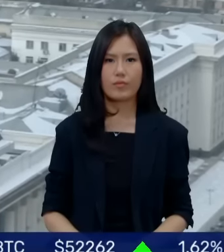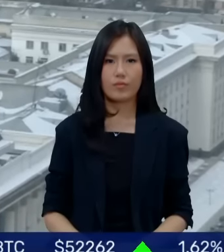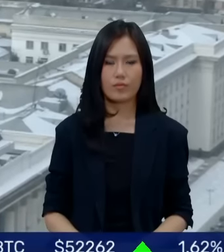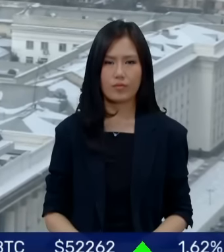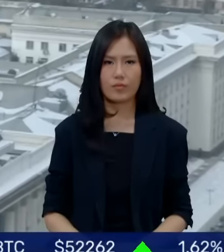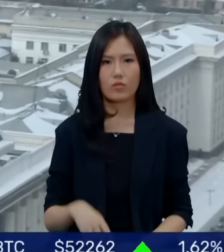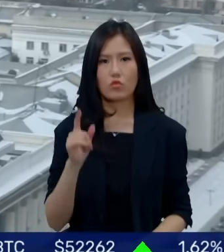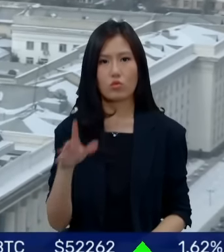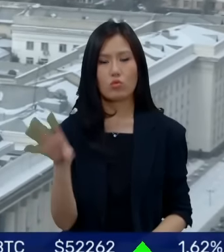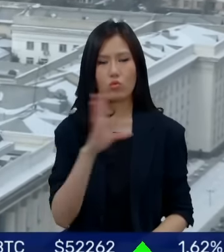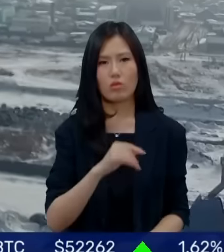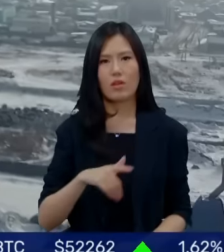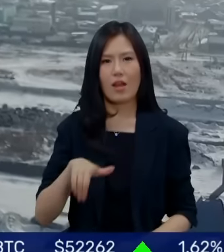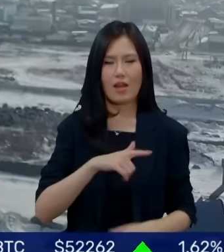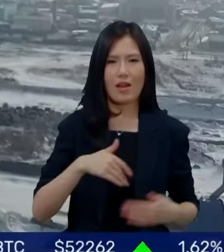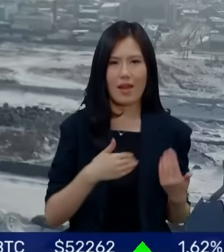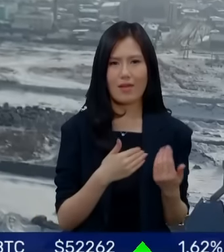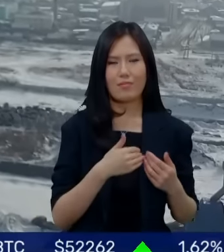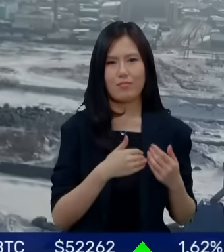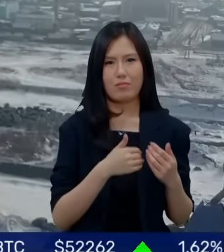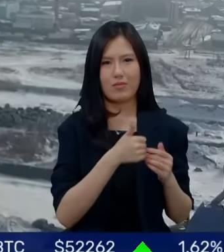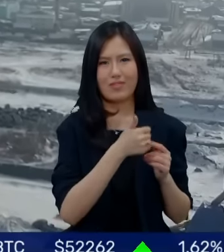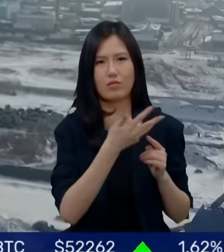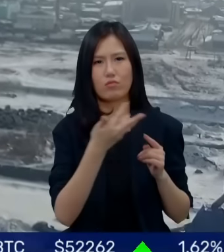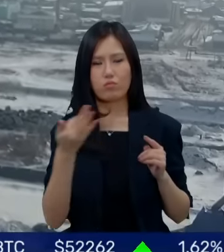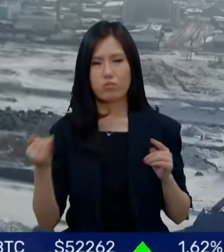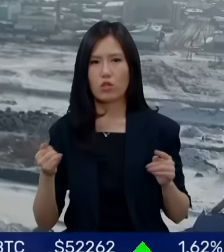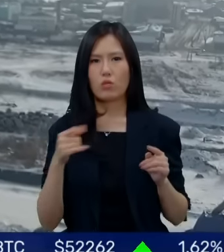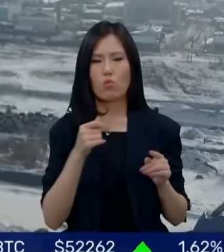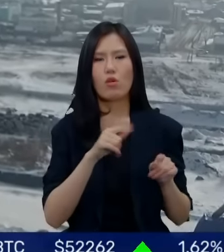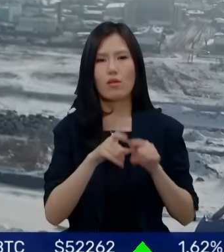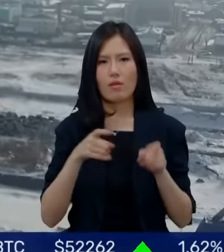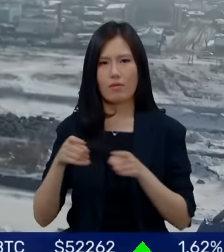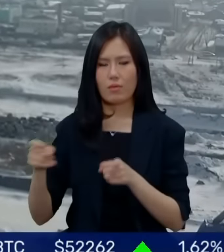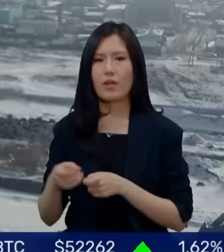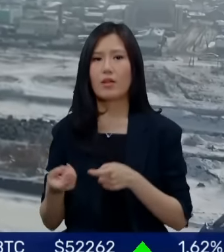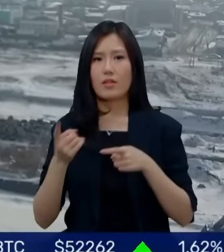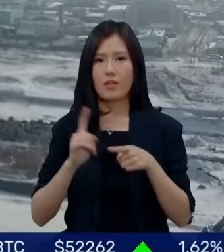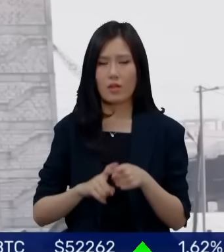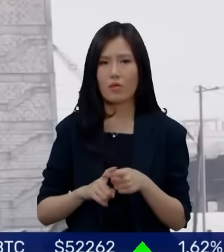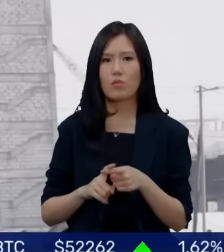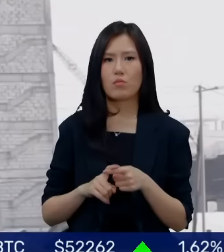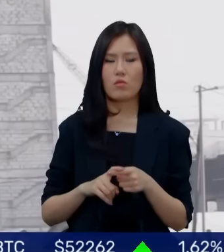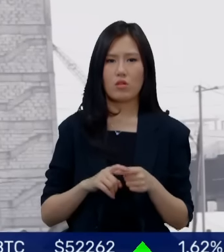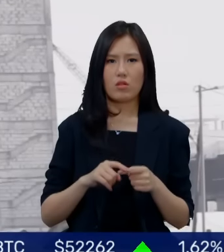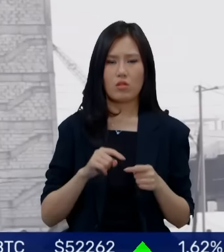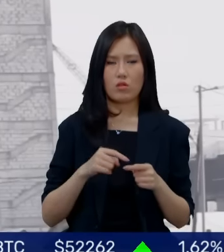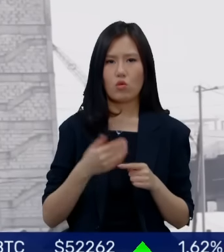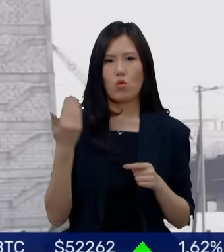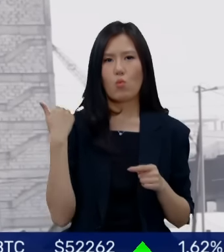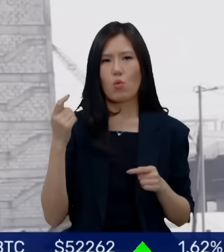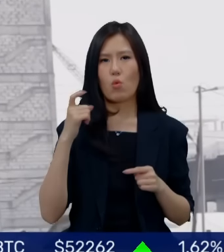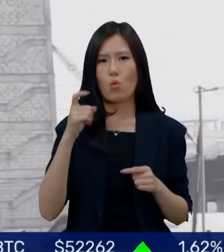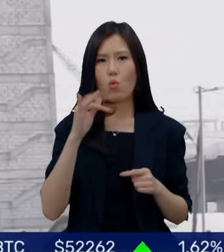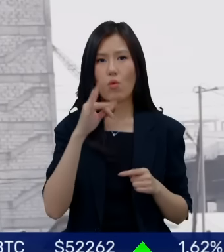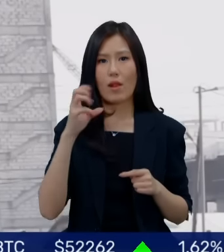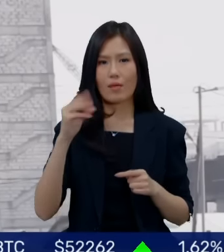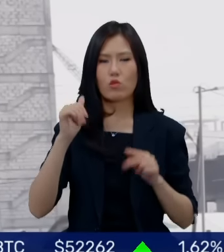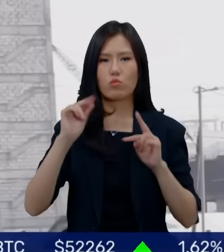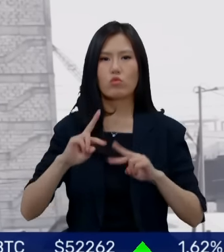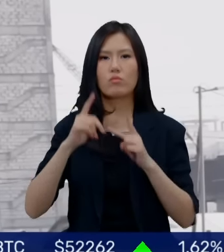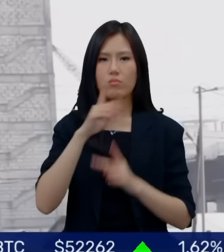Ийхүү иргэд өмчлсөн газартаа татвар төлдөг болж байгаагийн зэрэгцээ эзэмшүүлсэн газраас авдаг хураамжийн хэмжээнд ч өөрчлөлт орохоор болжээ. Газар